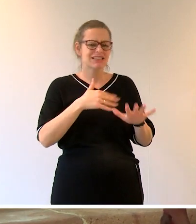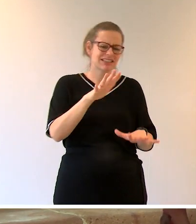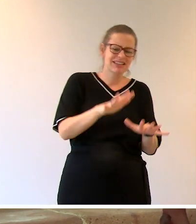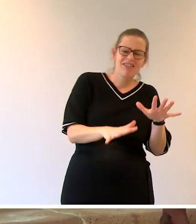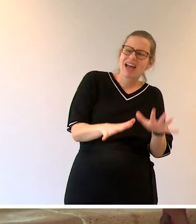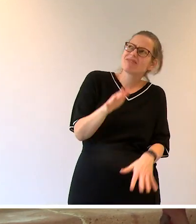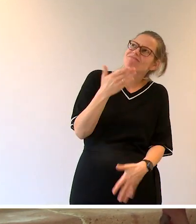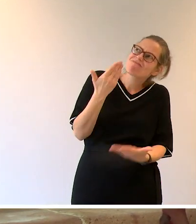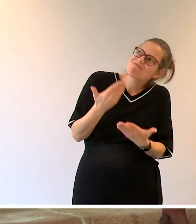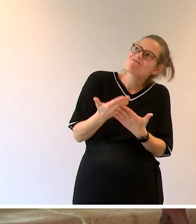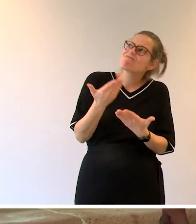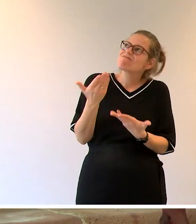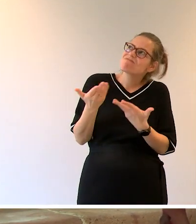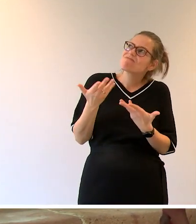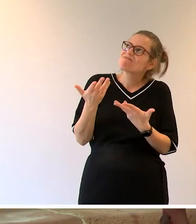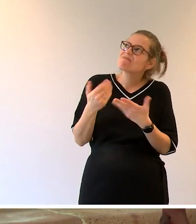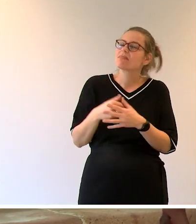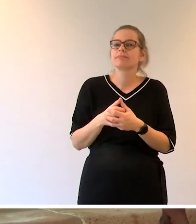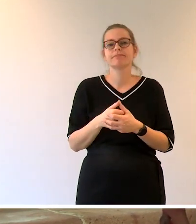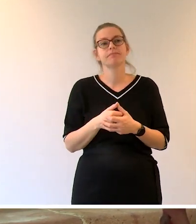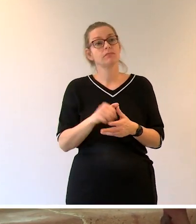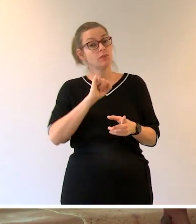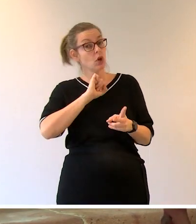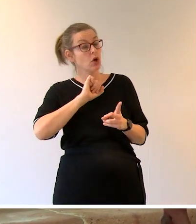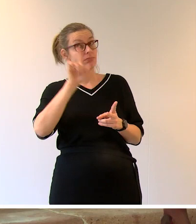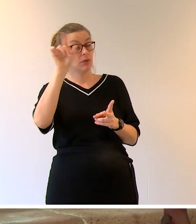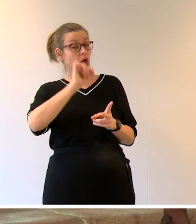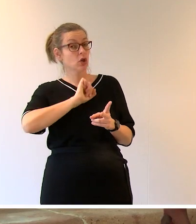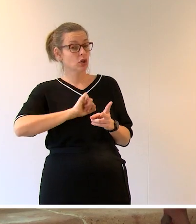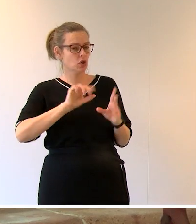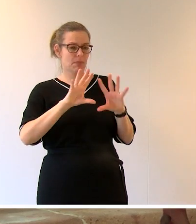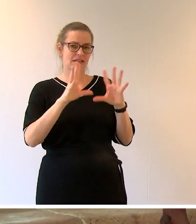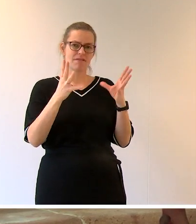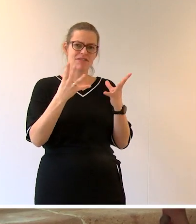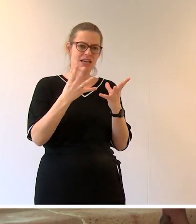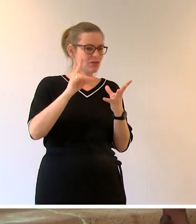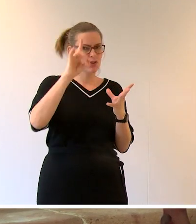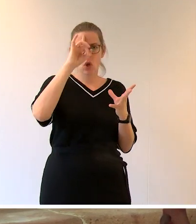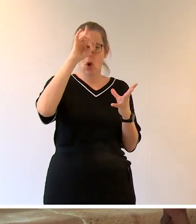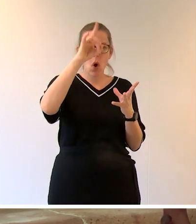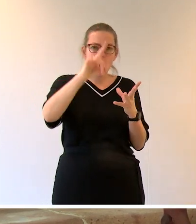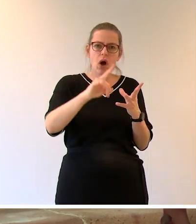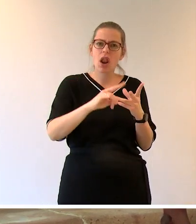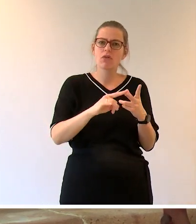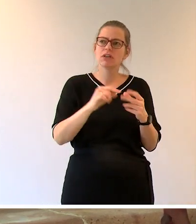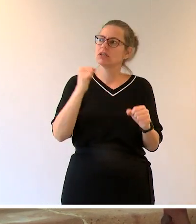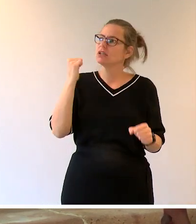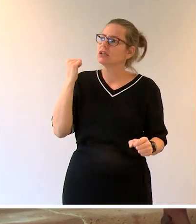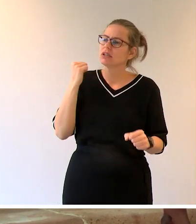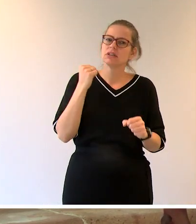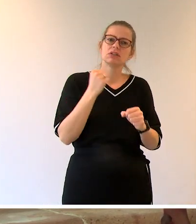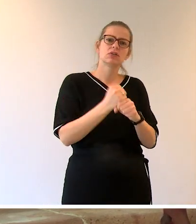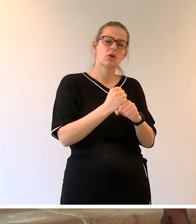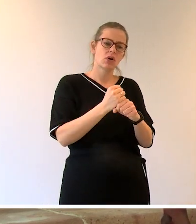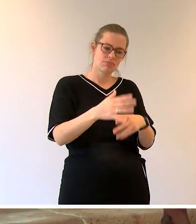twijfelen en niet weten hoe ze het hebben. En geduld met die hele wereld van ongeloof. Om ze toch ook te